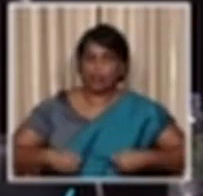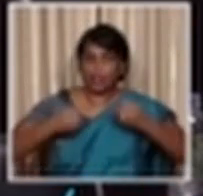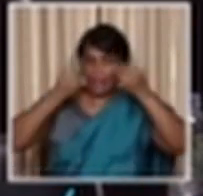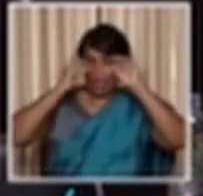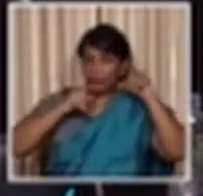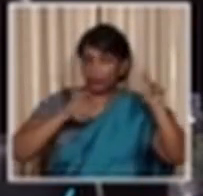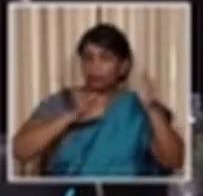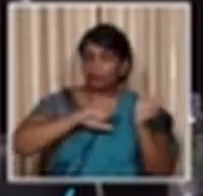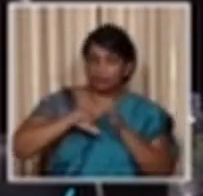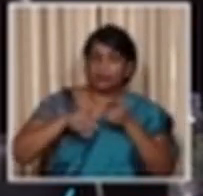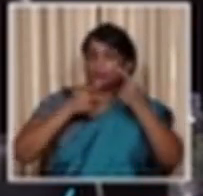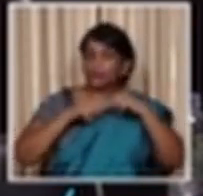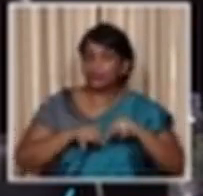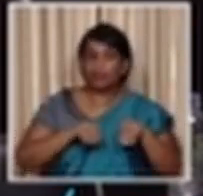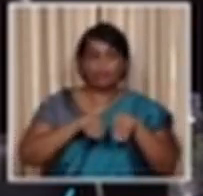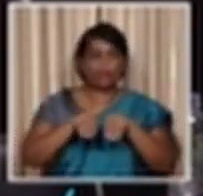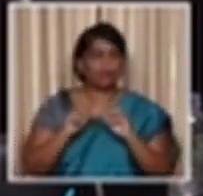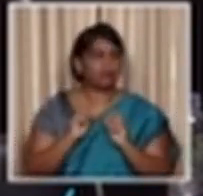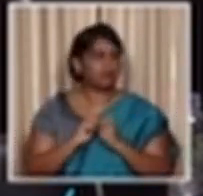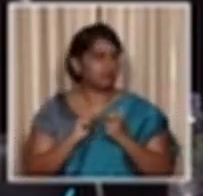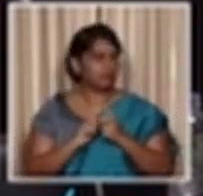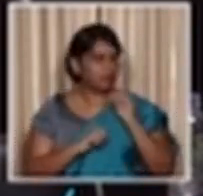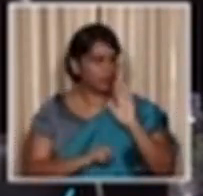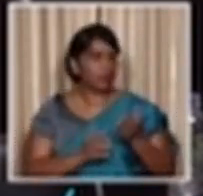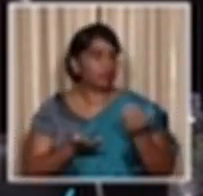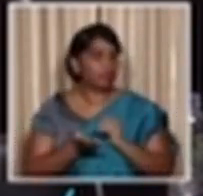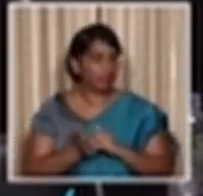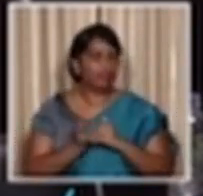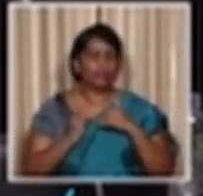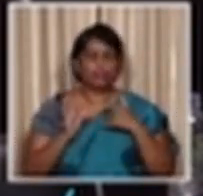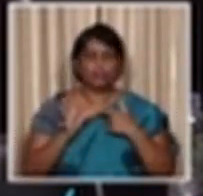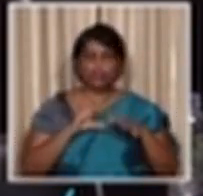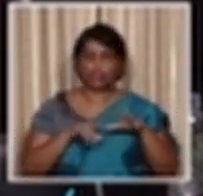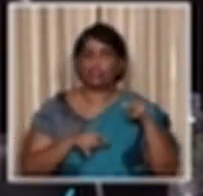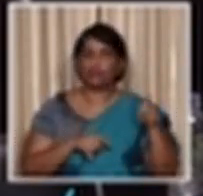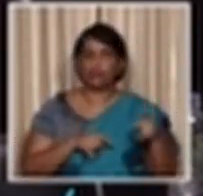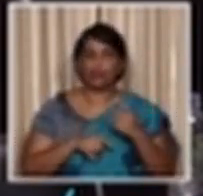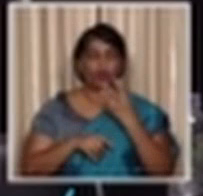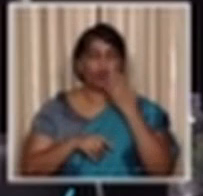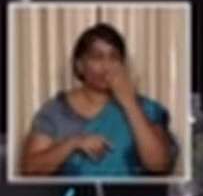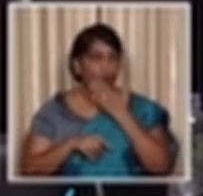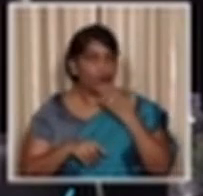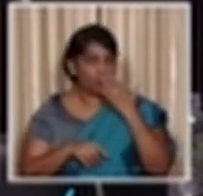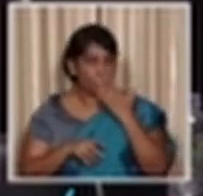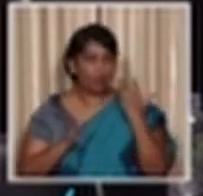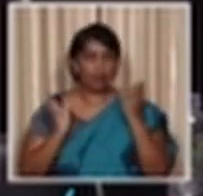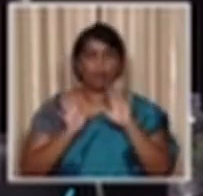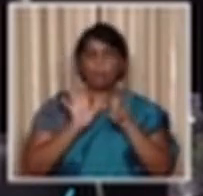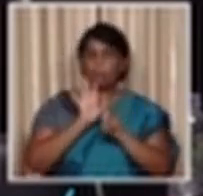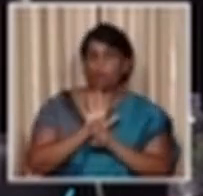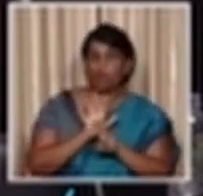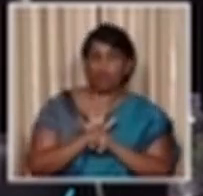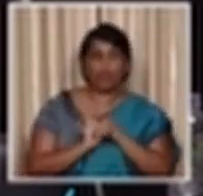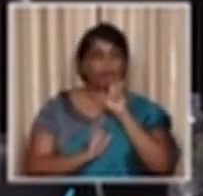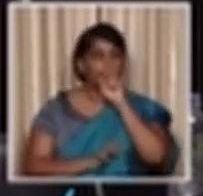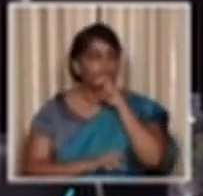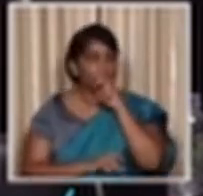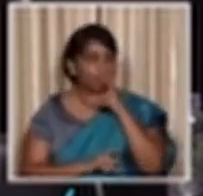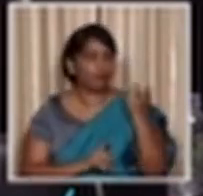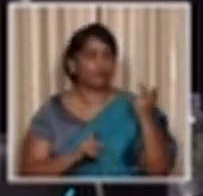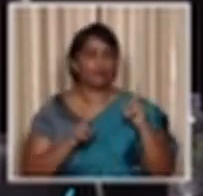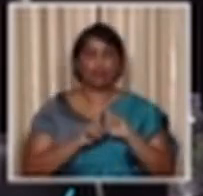අමතරව වගා හානි කරන තව සත්තු ඉන්නවා. වල්ලූරු ගත්තාම මොනරු ගිරව් ඒ